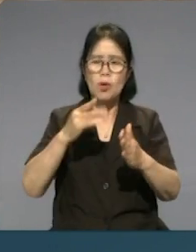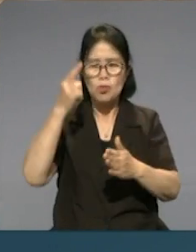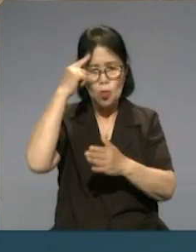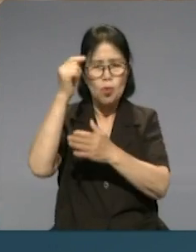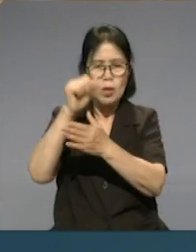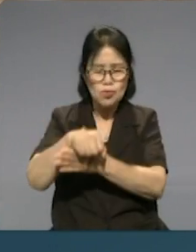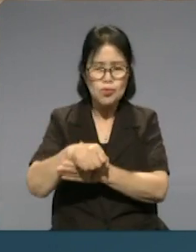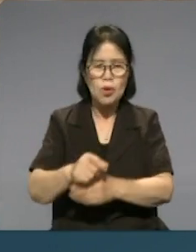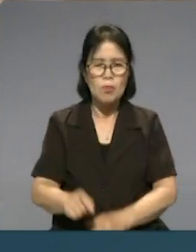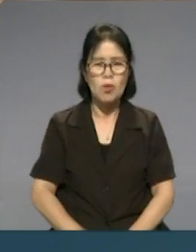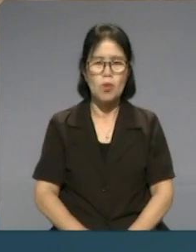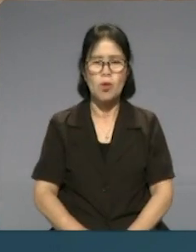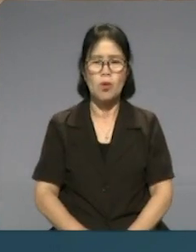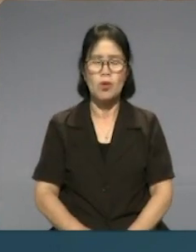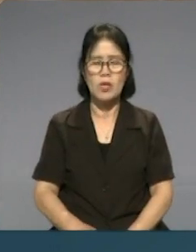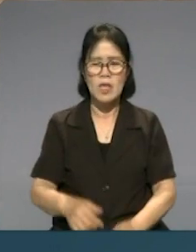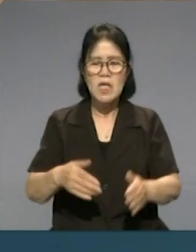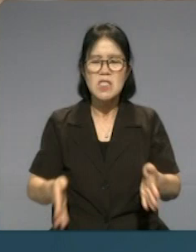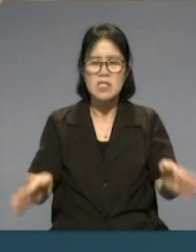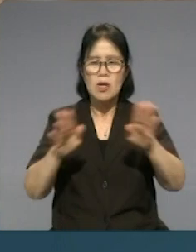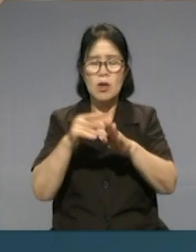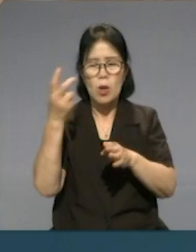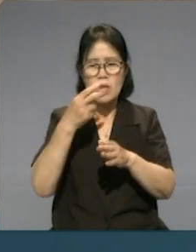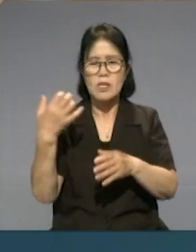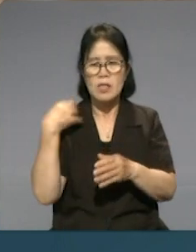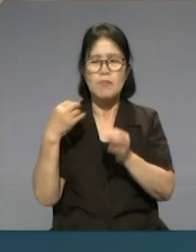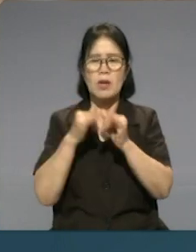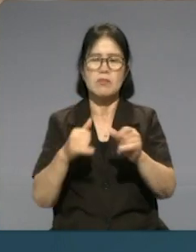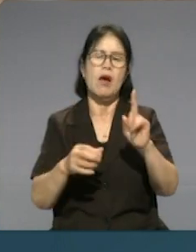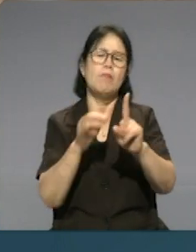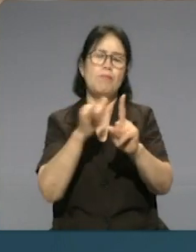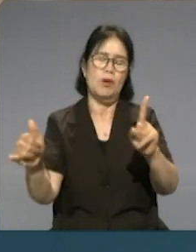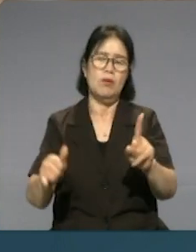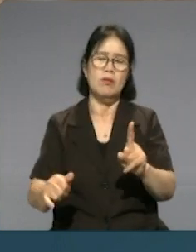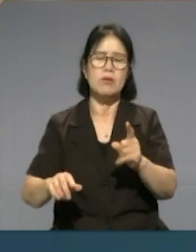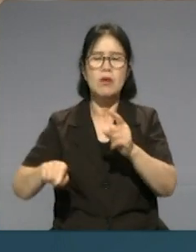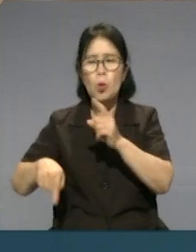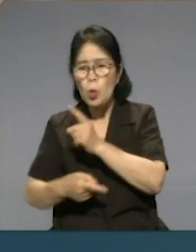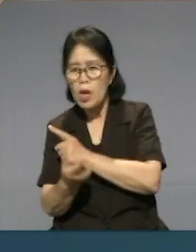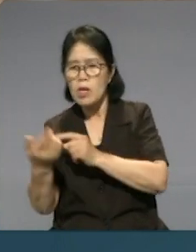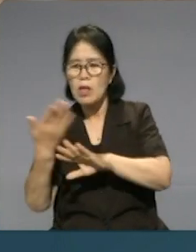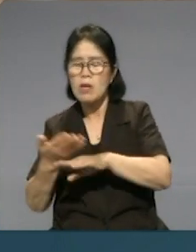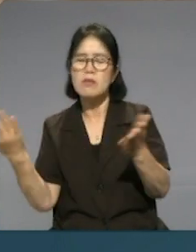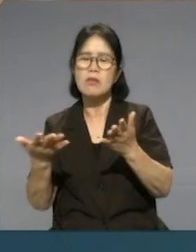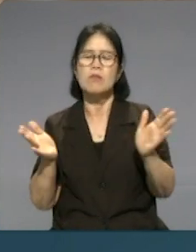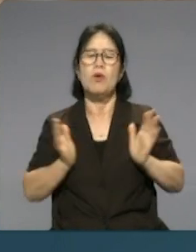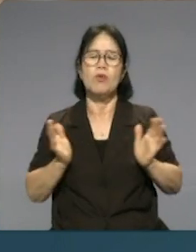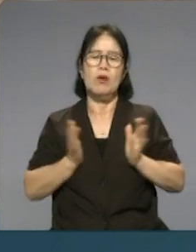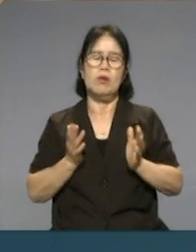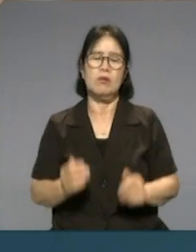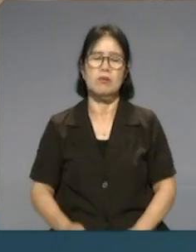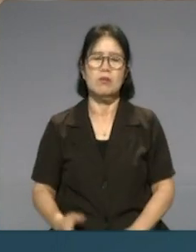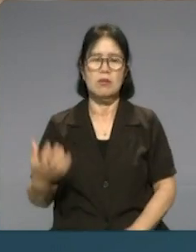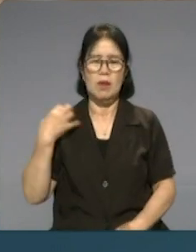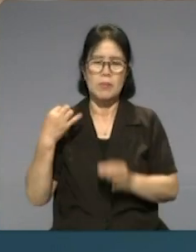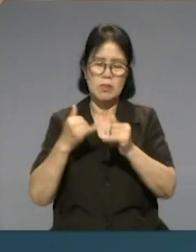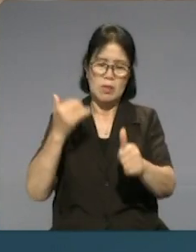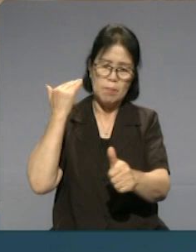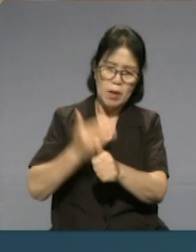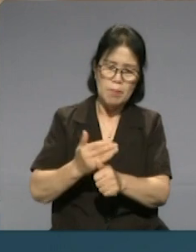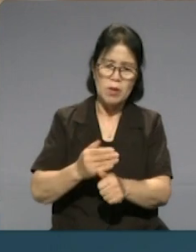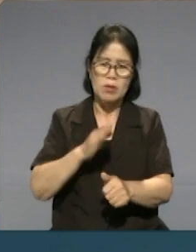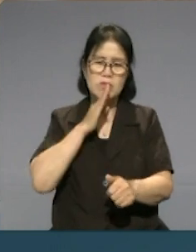숙입니다. 우송시설관리 담당자는 단 한 명으로 그 일 외 다른 업무를 병행한다. 담당자 파면과